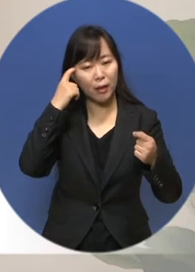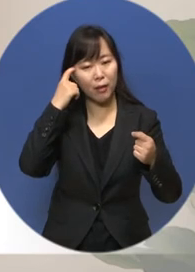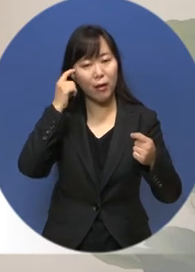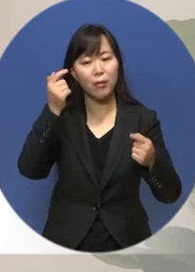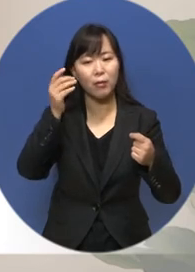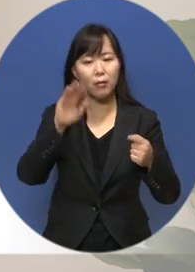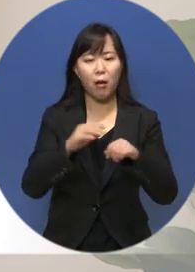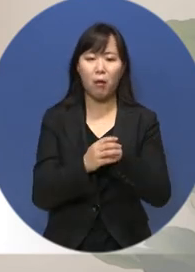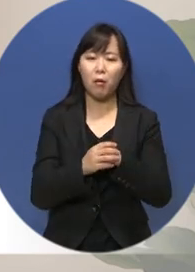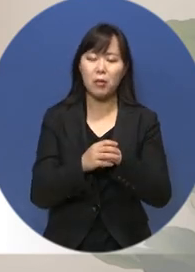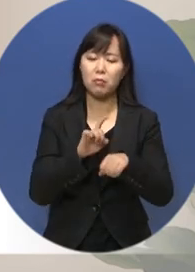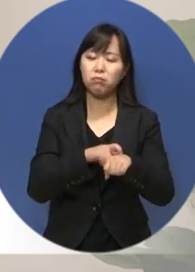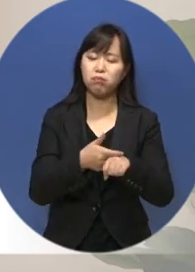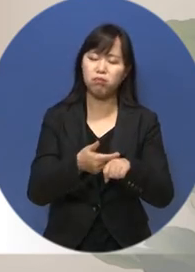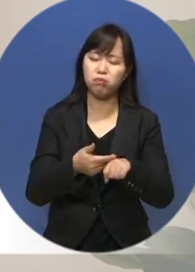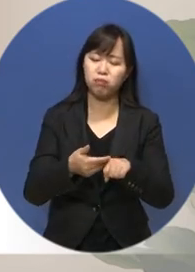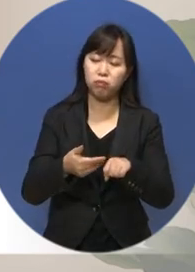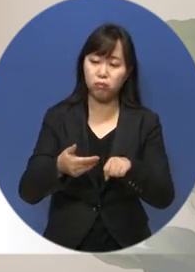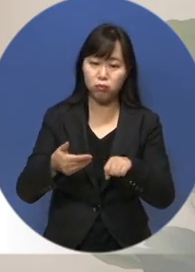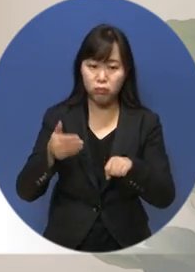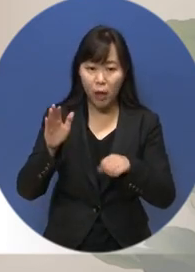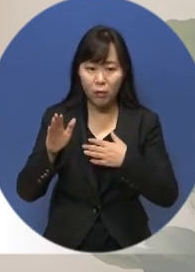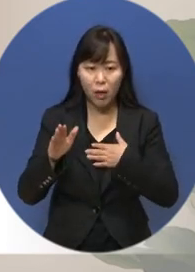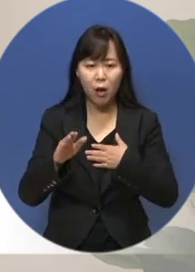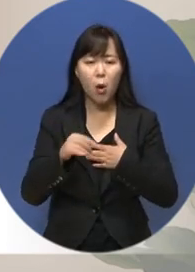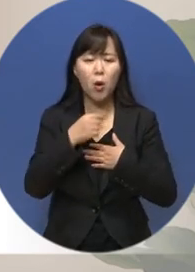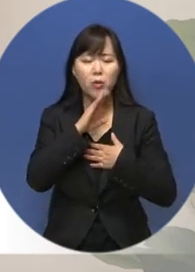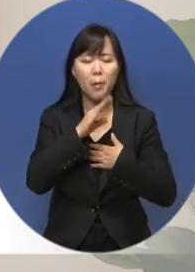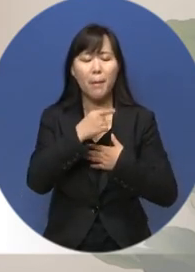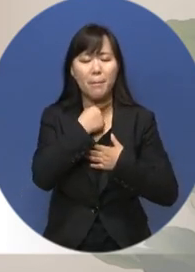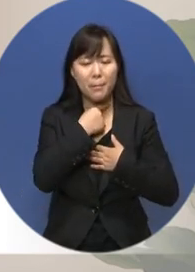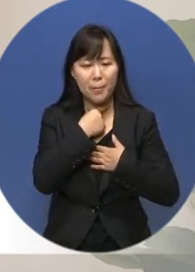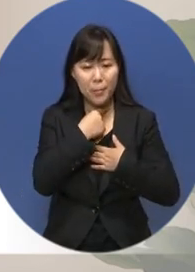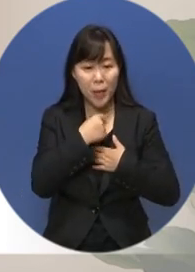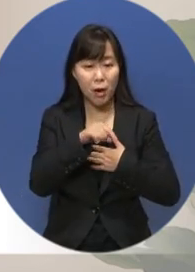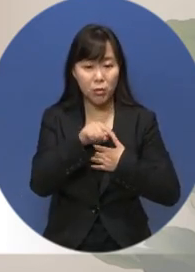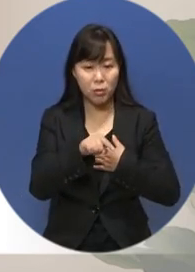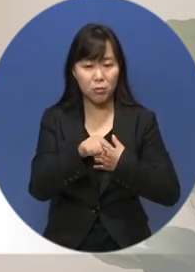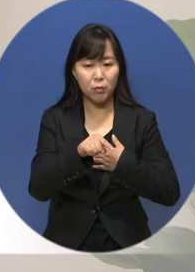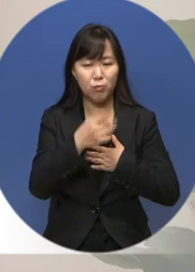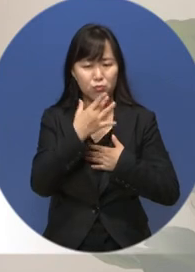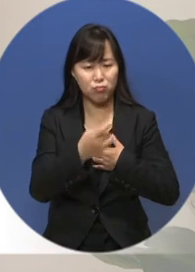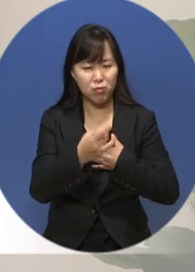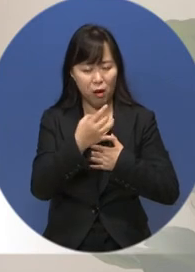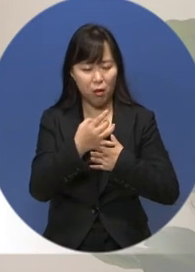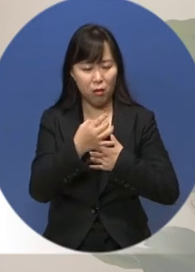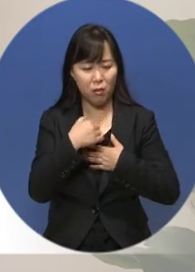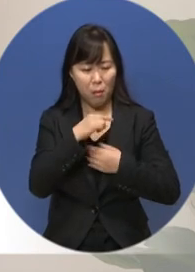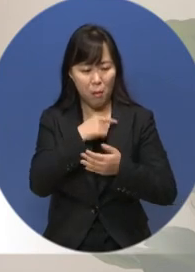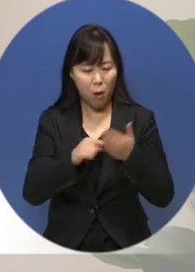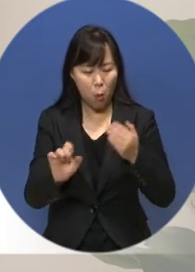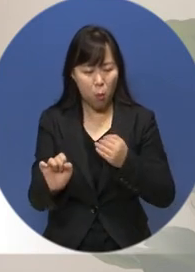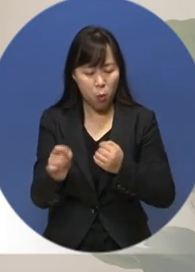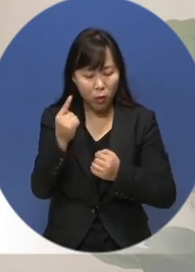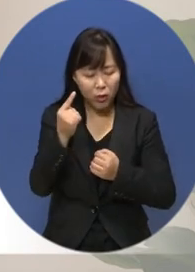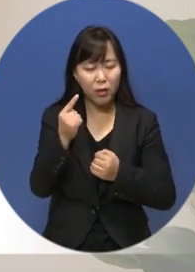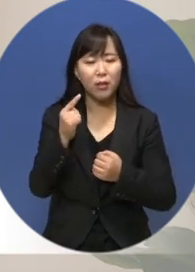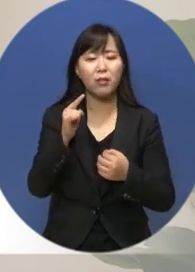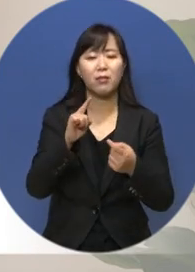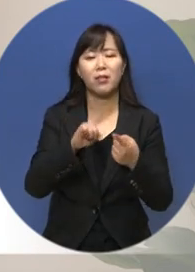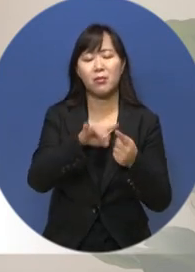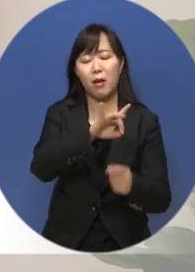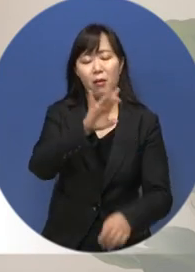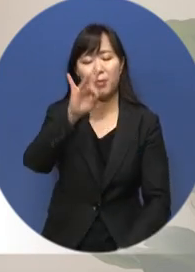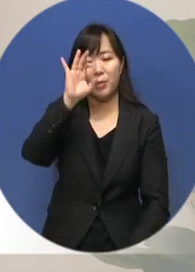하는데 얼마의 시간이 흘렀을 때 내가 소망하고 바라던 일이 오히려 불행과 재난의 원인이 됨을 종종